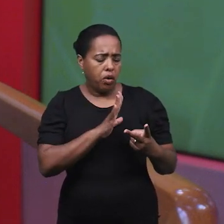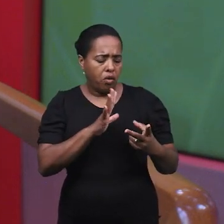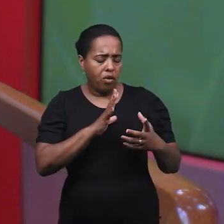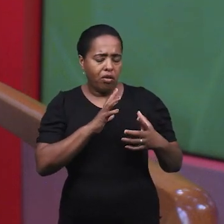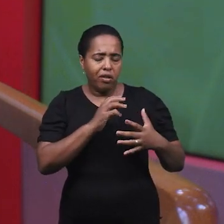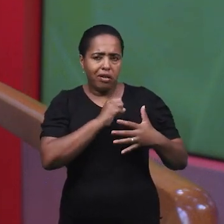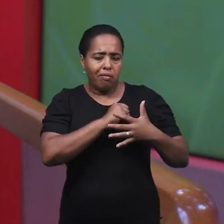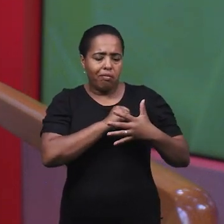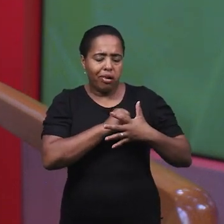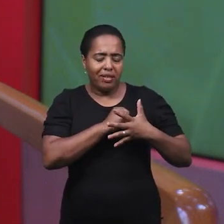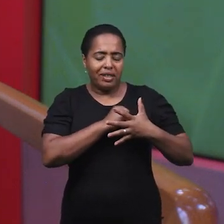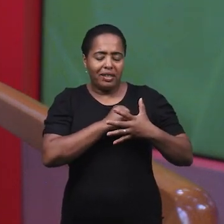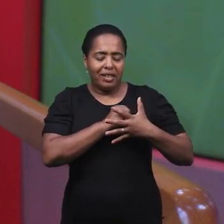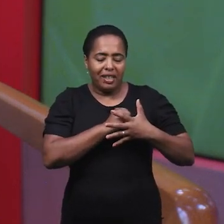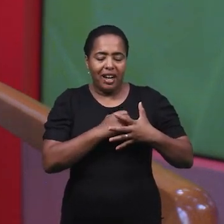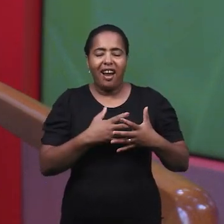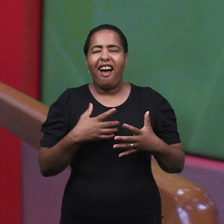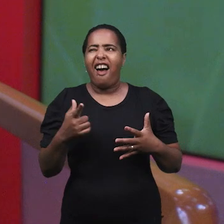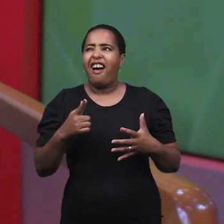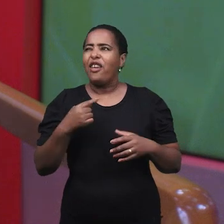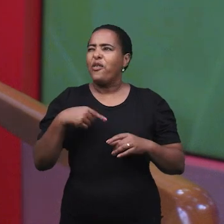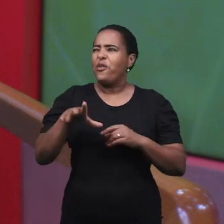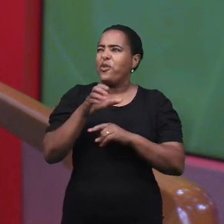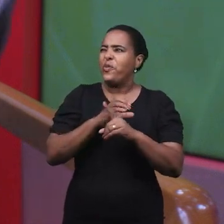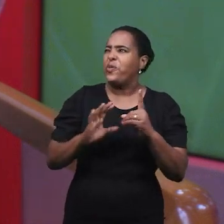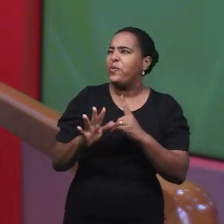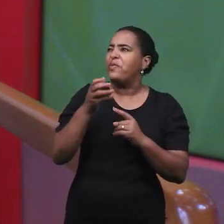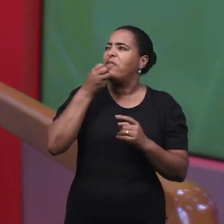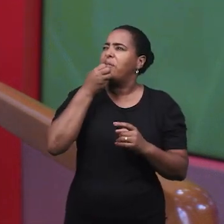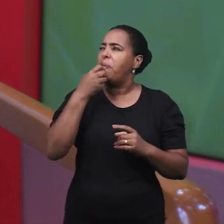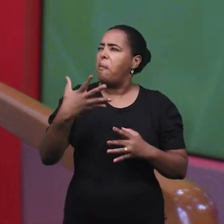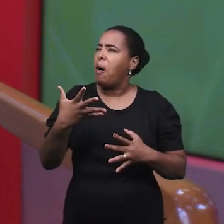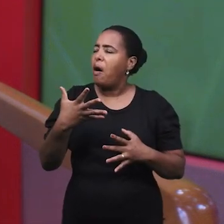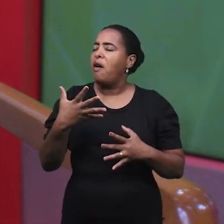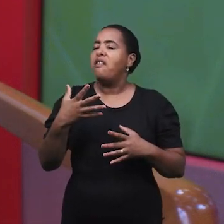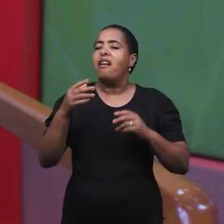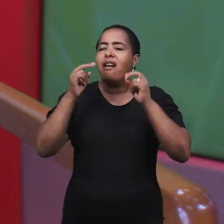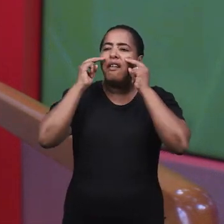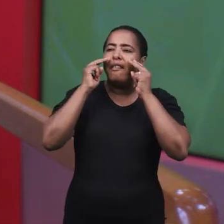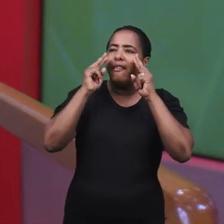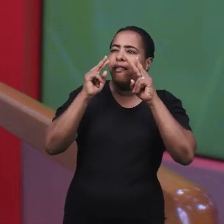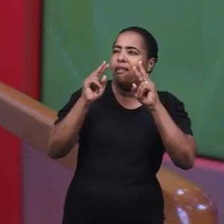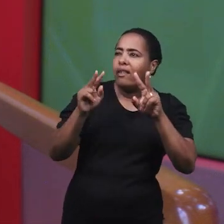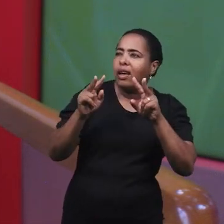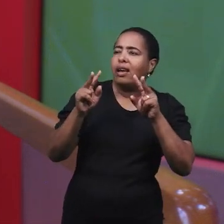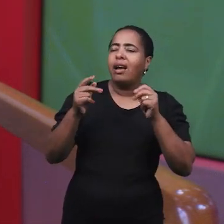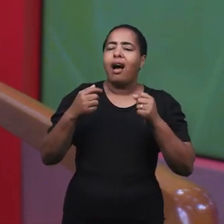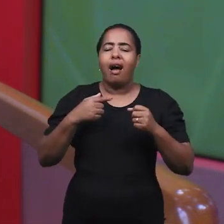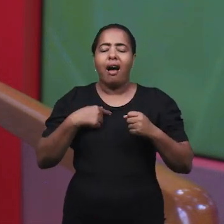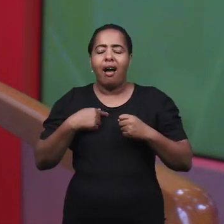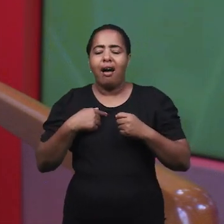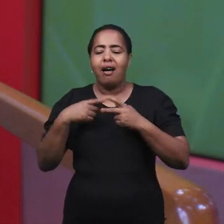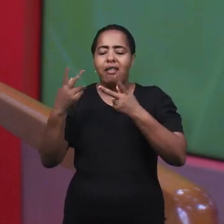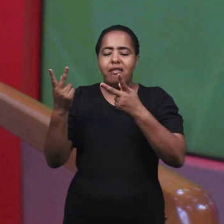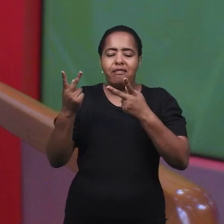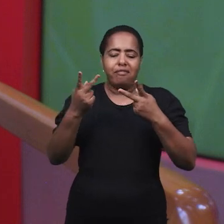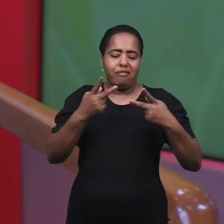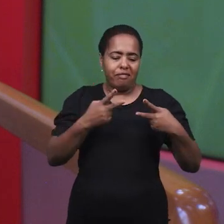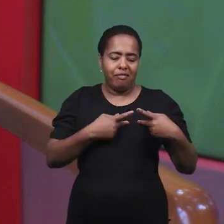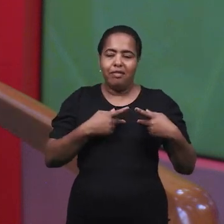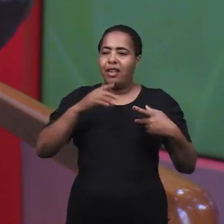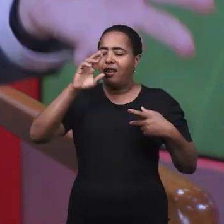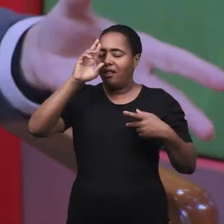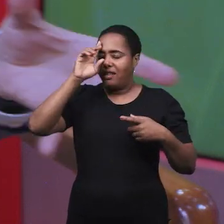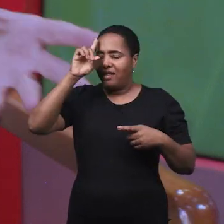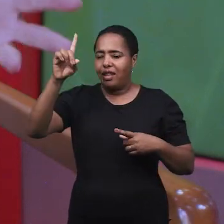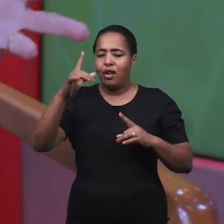si bien. Et, et j'ai reçu une visite, et Dieu m'a donné une délivrance. Je me suis senti bien.